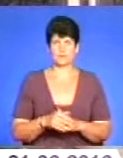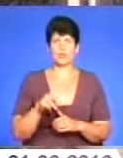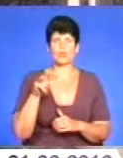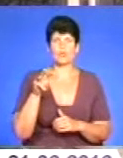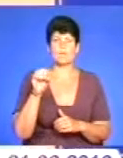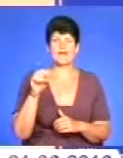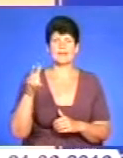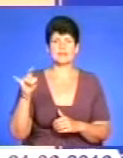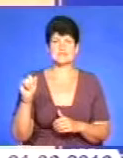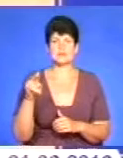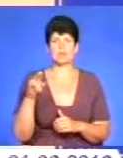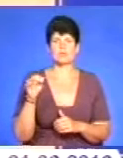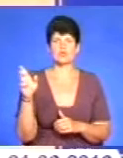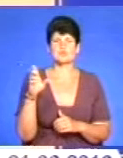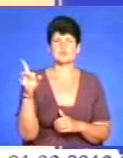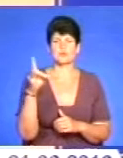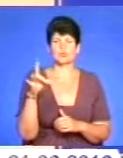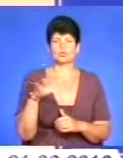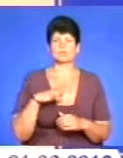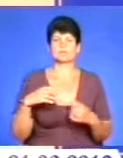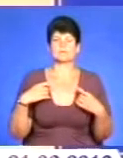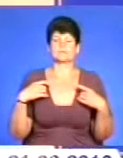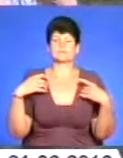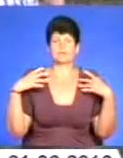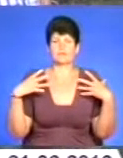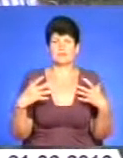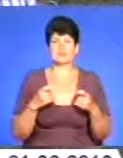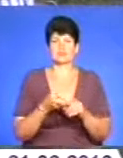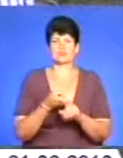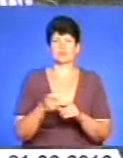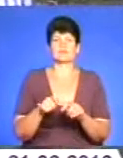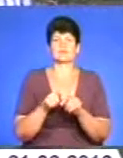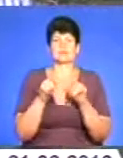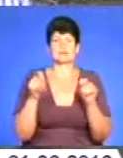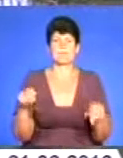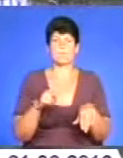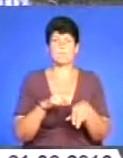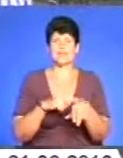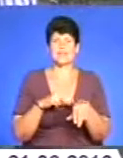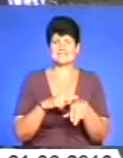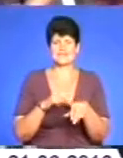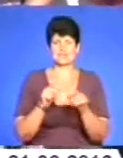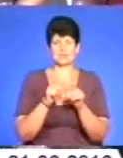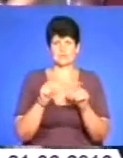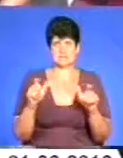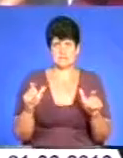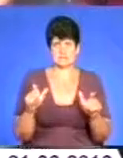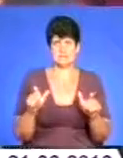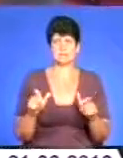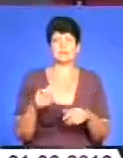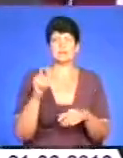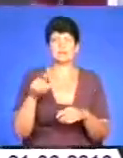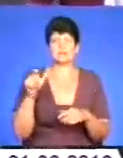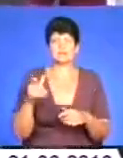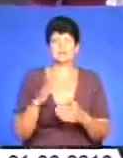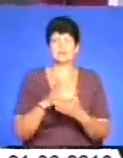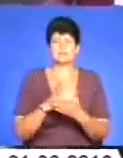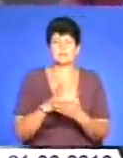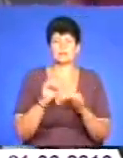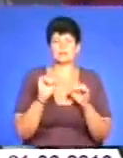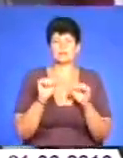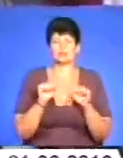Мельниці-Подільській Борщівського району відбулися урочистості з нагоди відкриття поліцейської станції. Мешканці містечка та навколишніх сіл відтепер матимуть